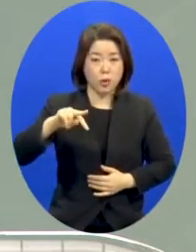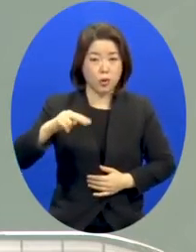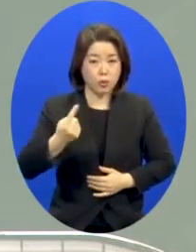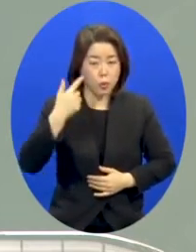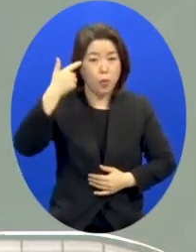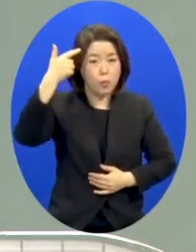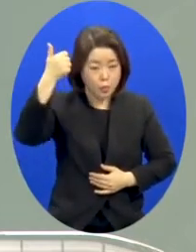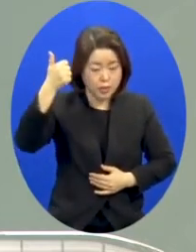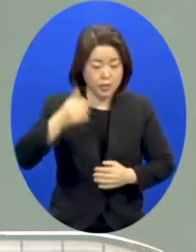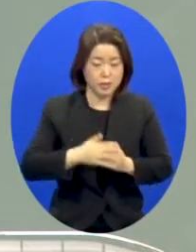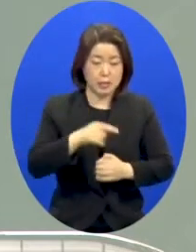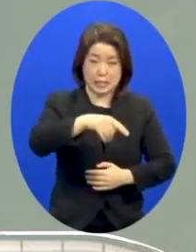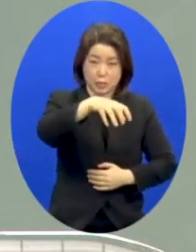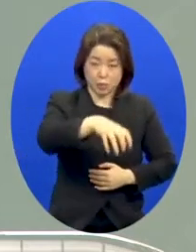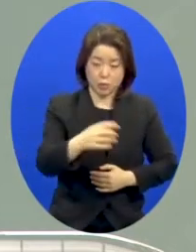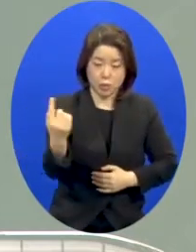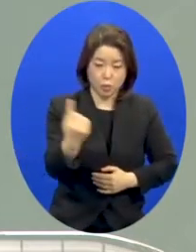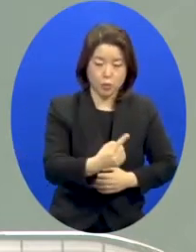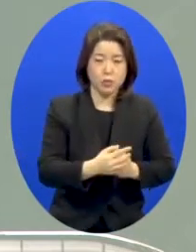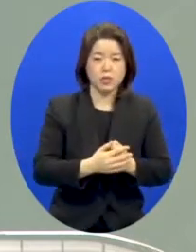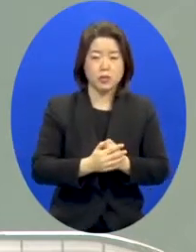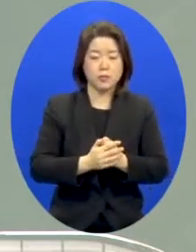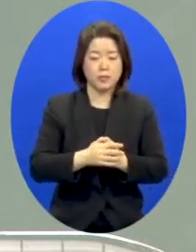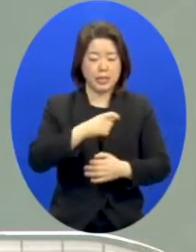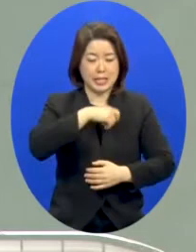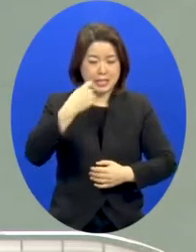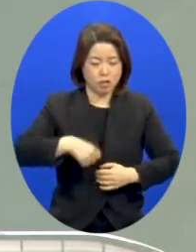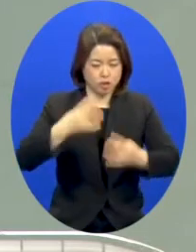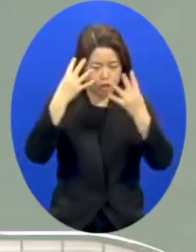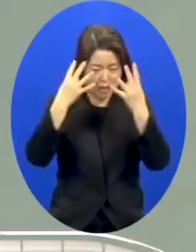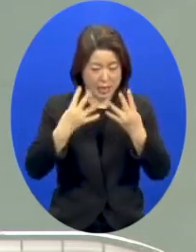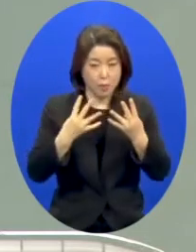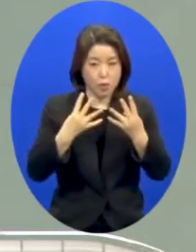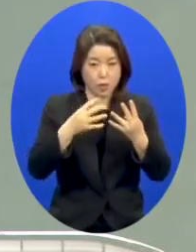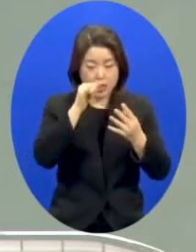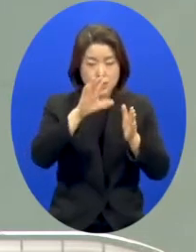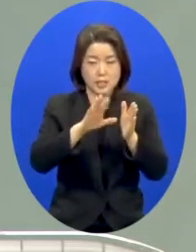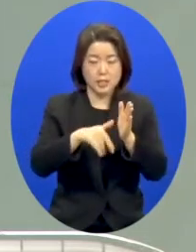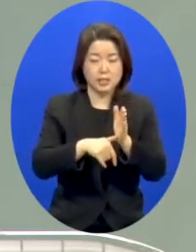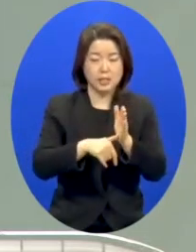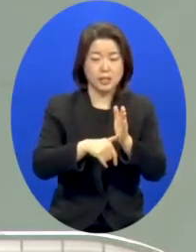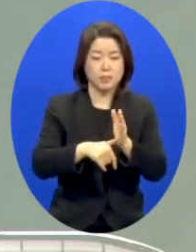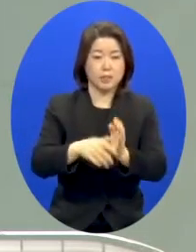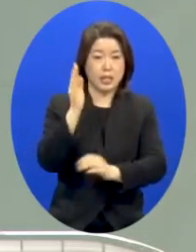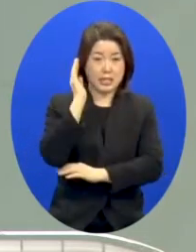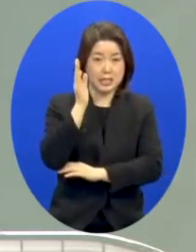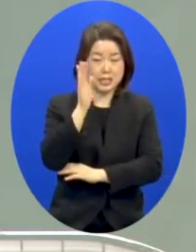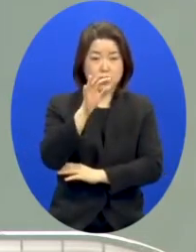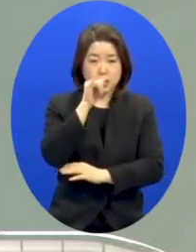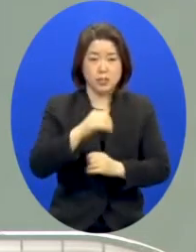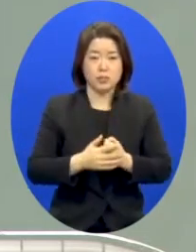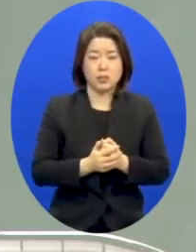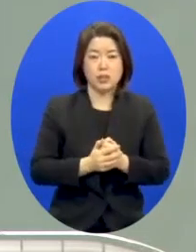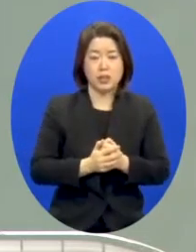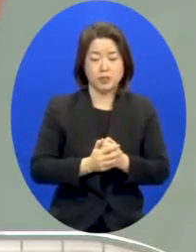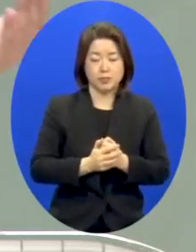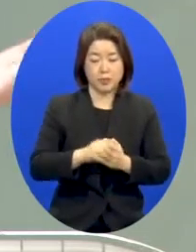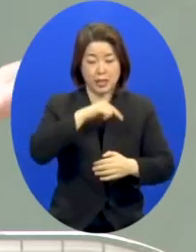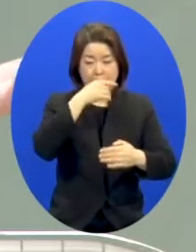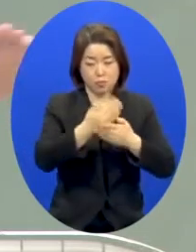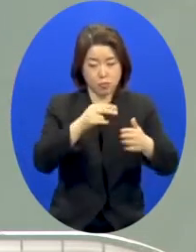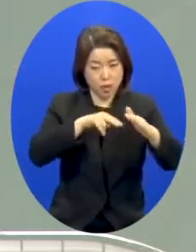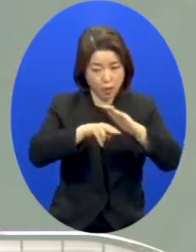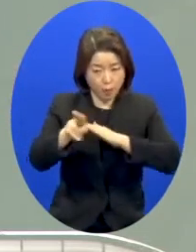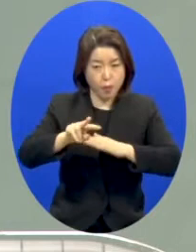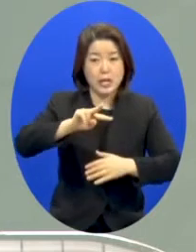진해시 던 일들을 증언 해주셨어요 탈북자들 2백 명을 말씀 양육하고 한국으로